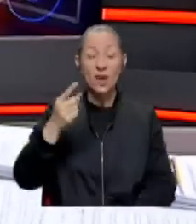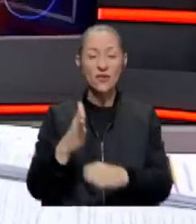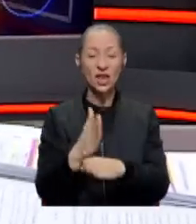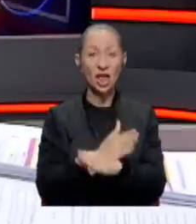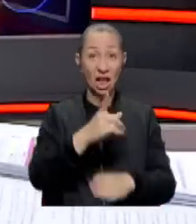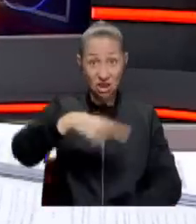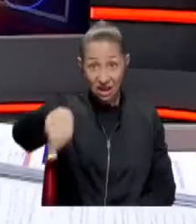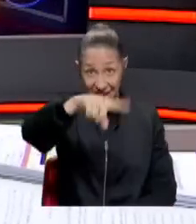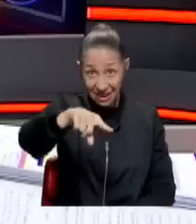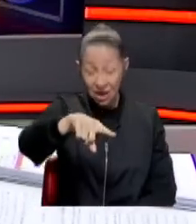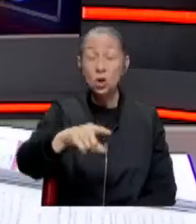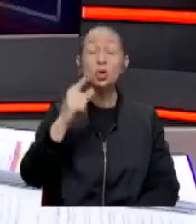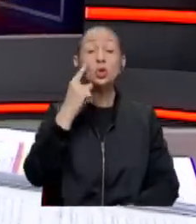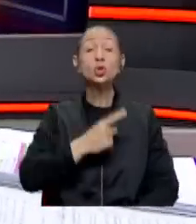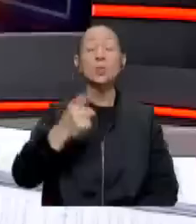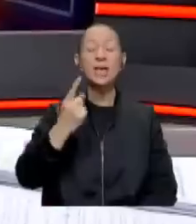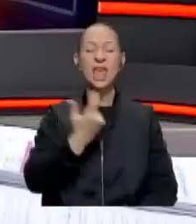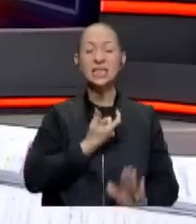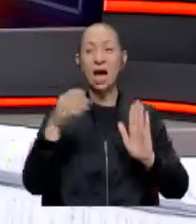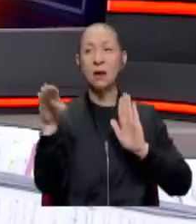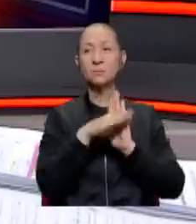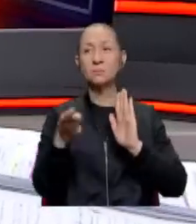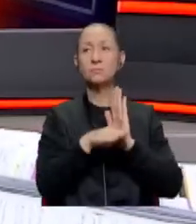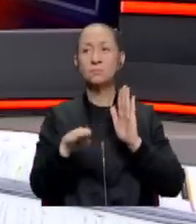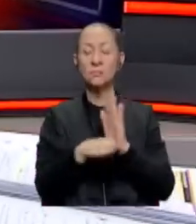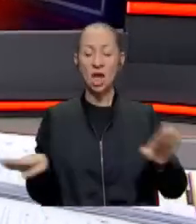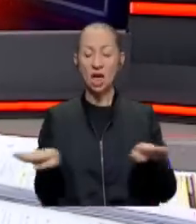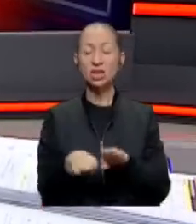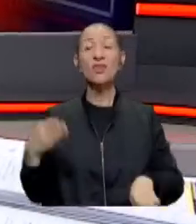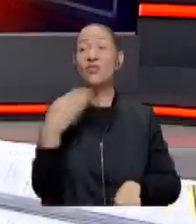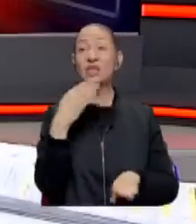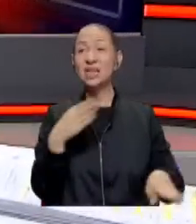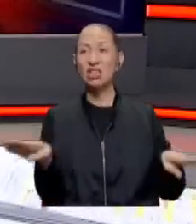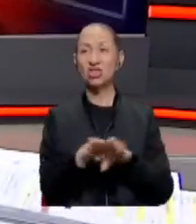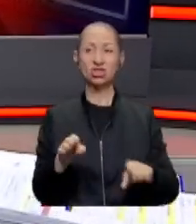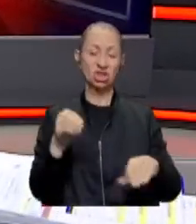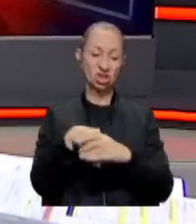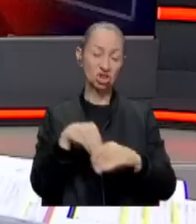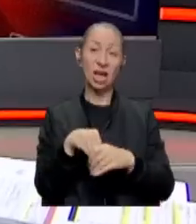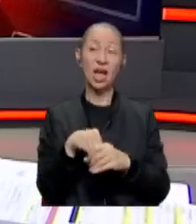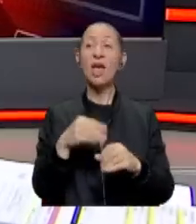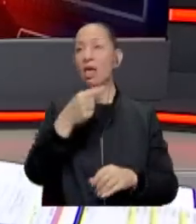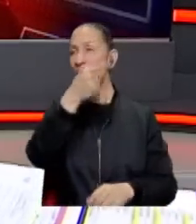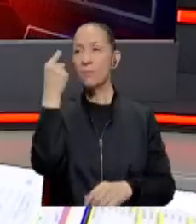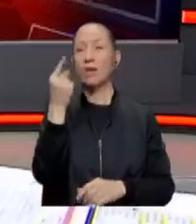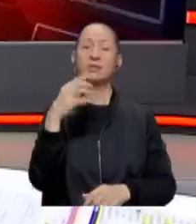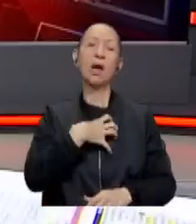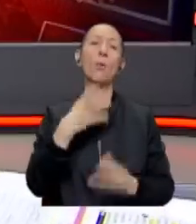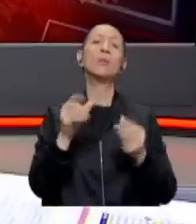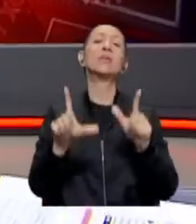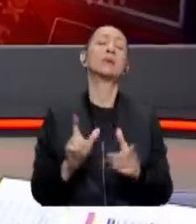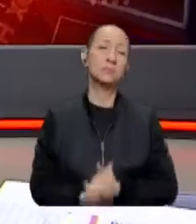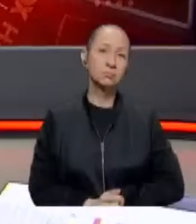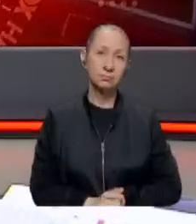vatandaşlarının cumhuriyetin yasalarıyla eşit fırsat eşitliği içinde imkanlara sahip olması